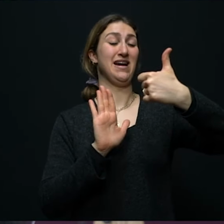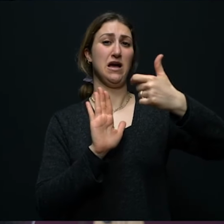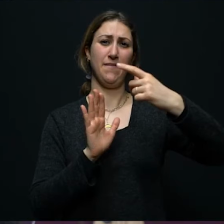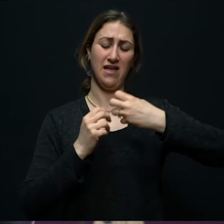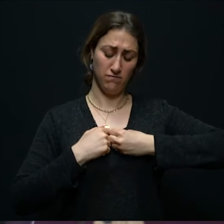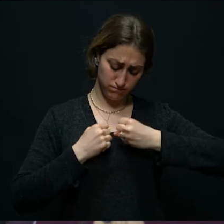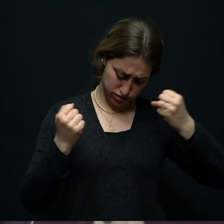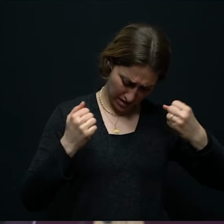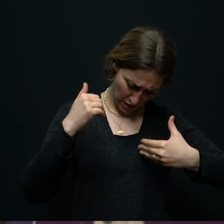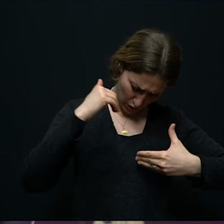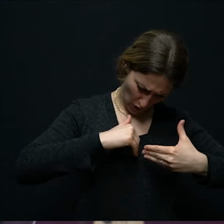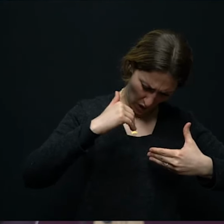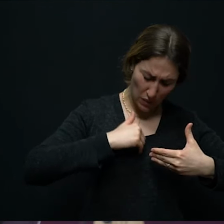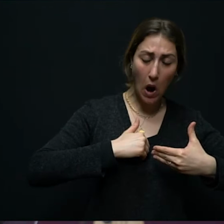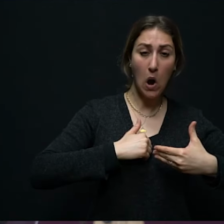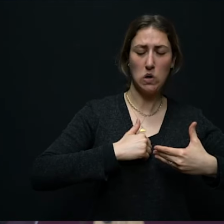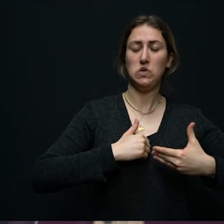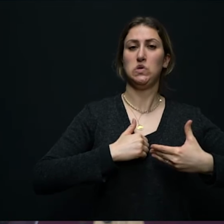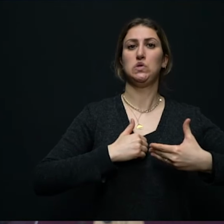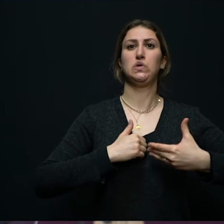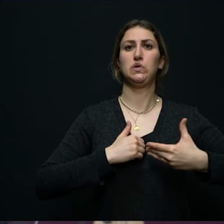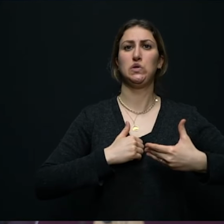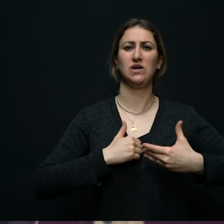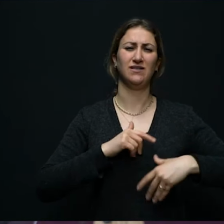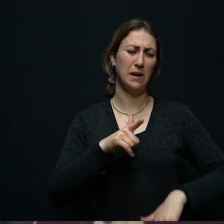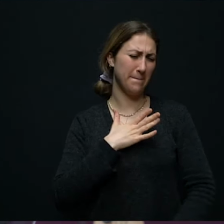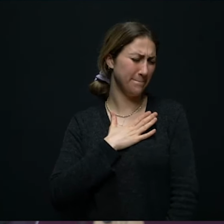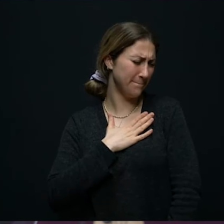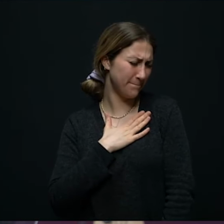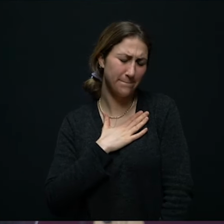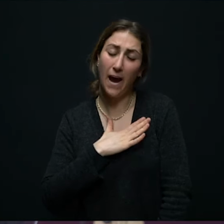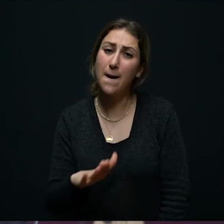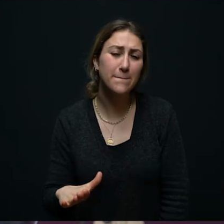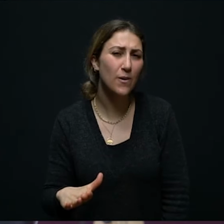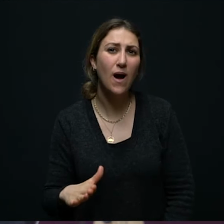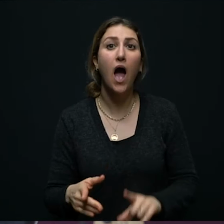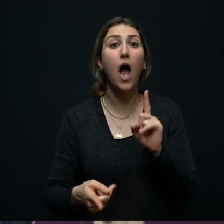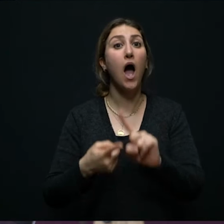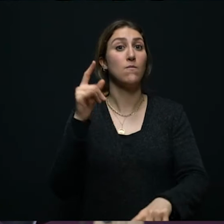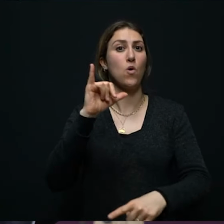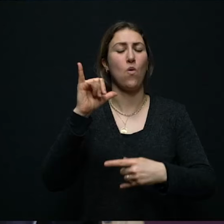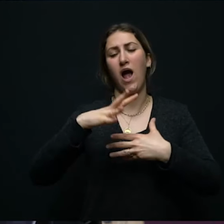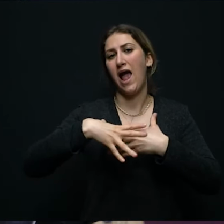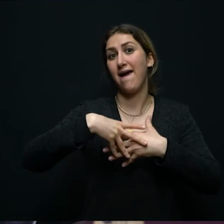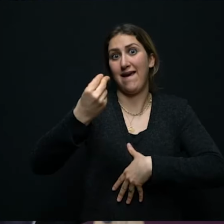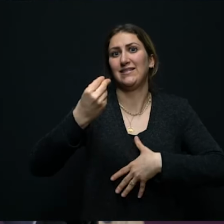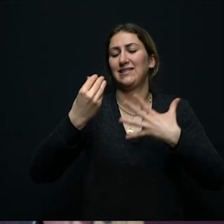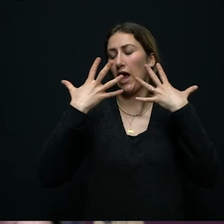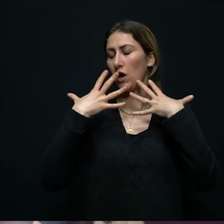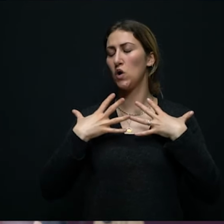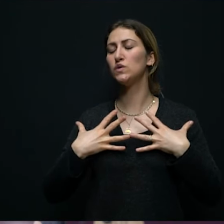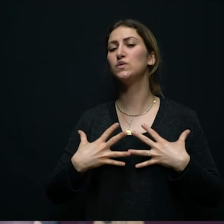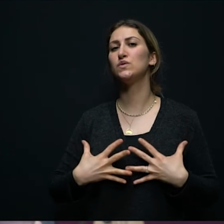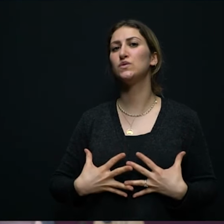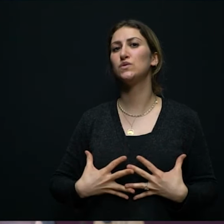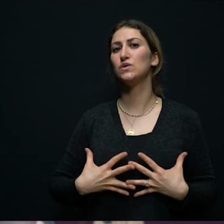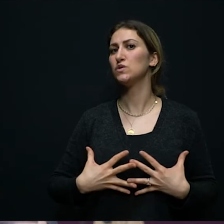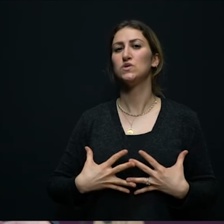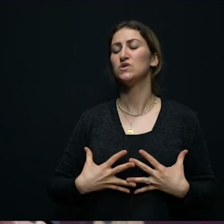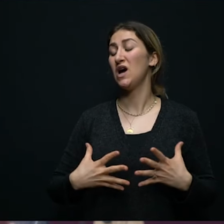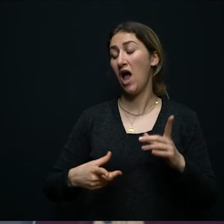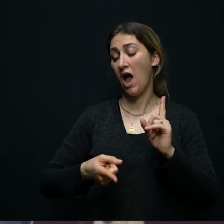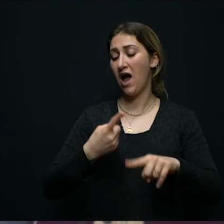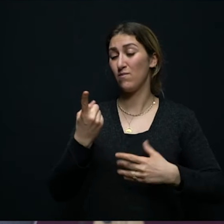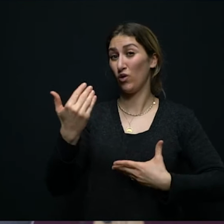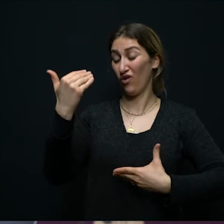dieu voit plus l'intérieur que l'extérieur 1 nous on voit l'extérieur et on est frappé par ce que ce qui frappe le regard mais